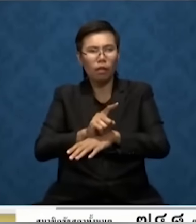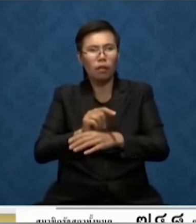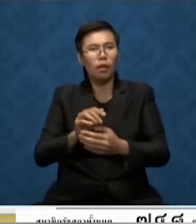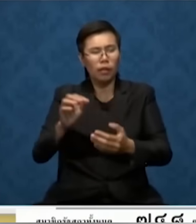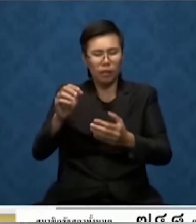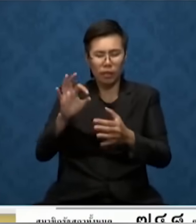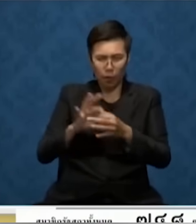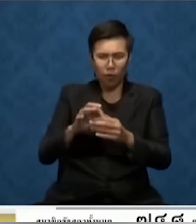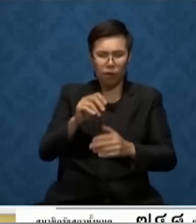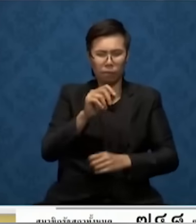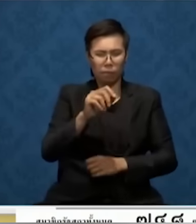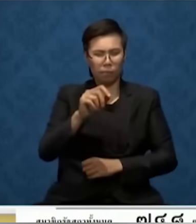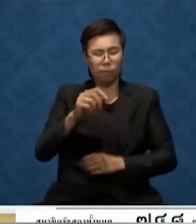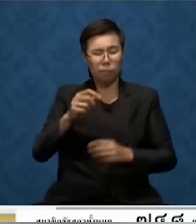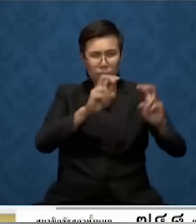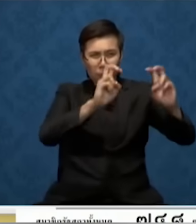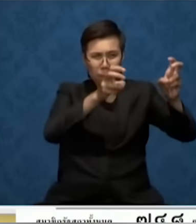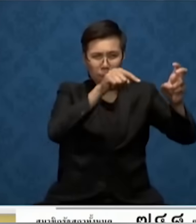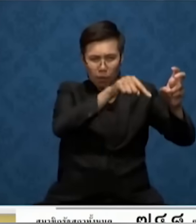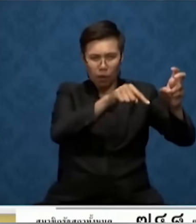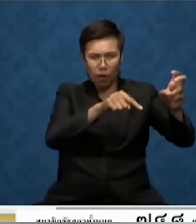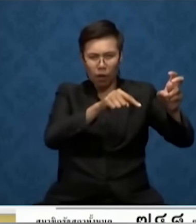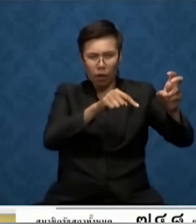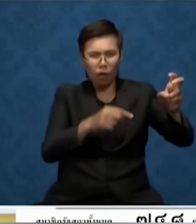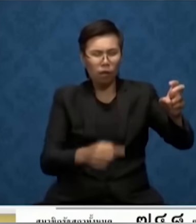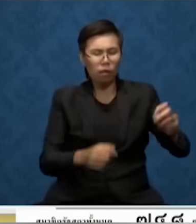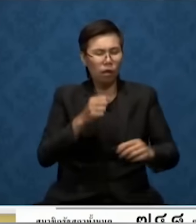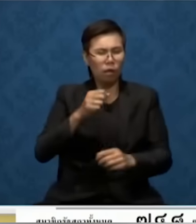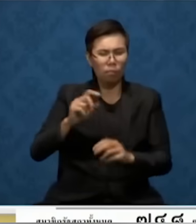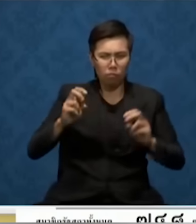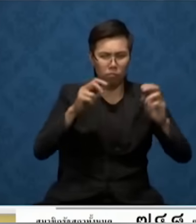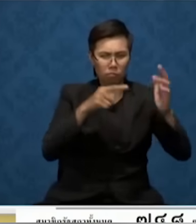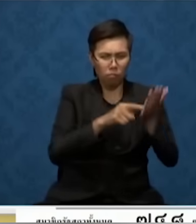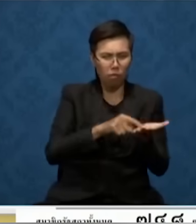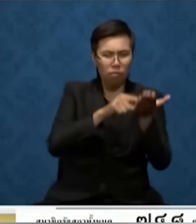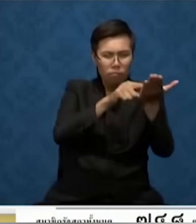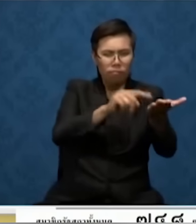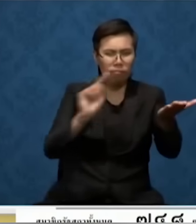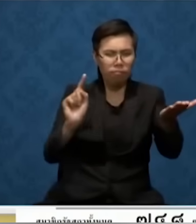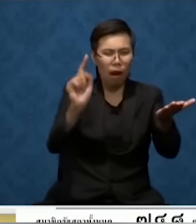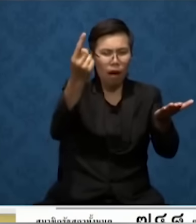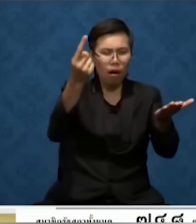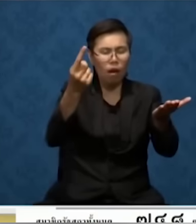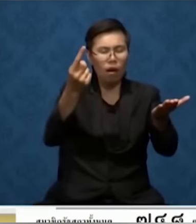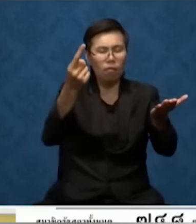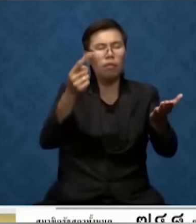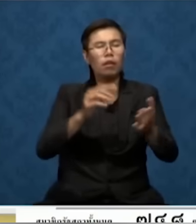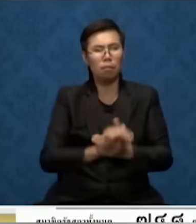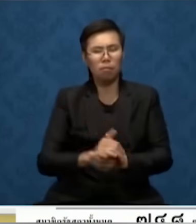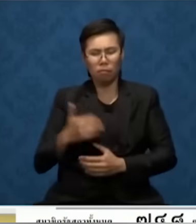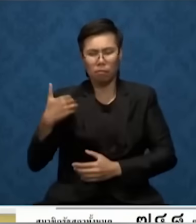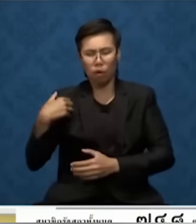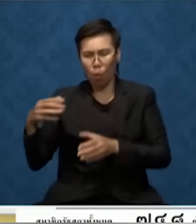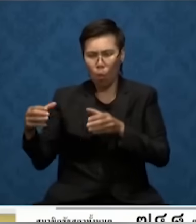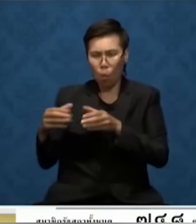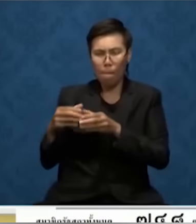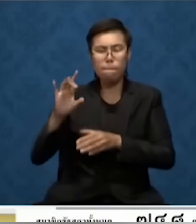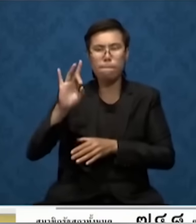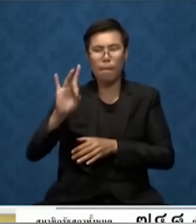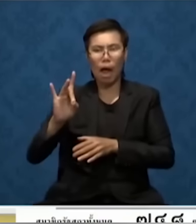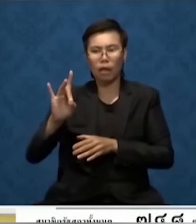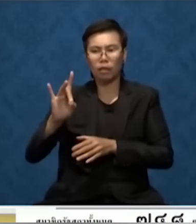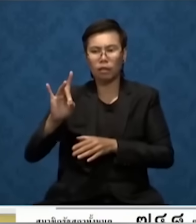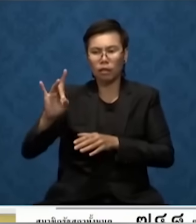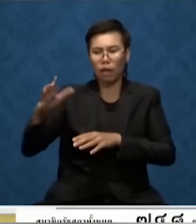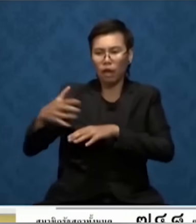ยัตตินี้ขึ้นมาพิจารณาซ้ำเพราะอะไรครับเพราะว่า8พรรคการเมือง